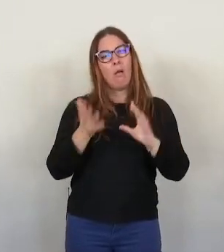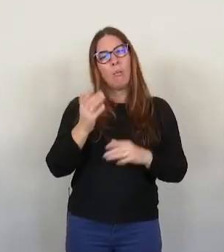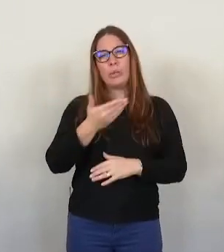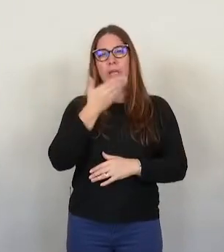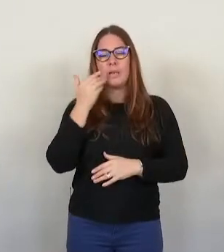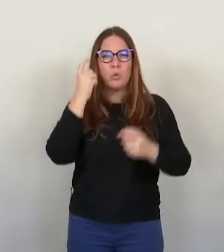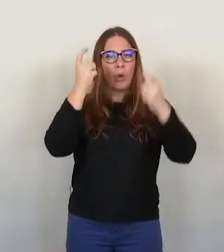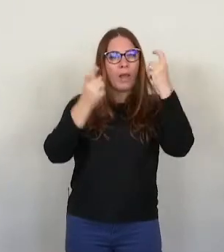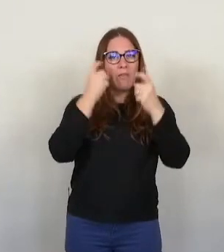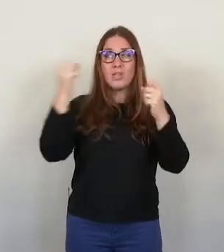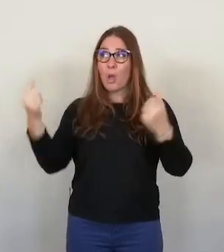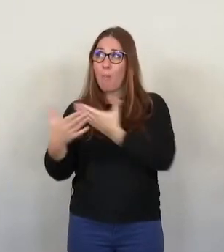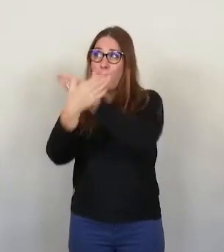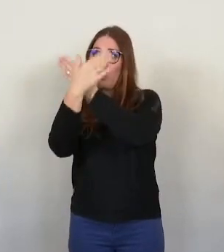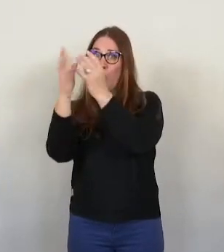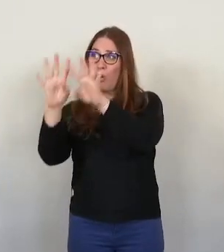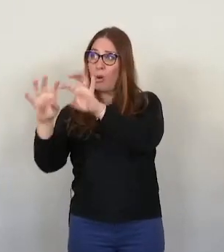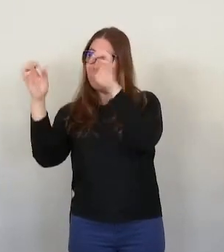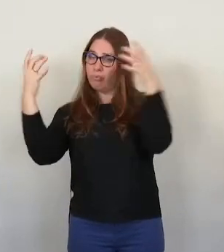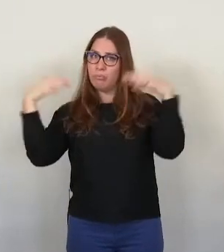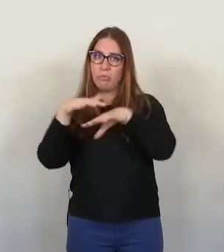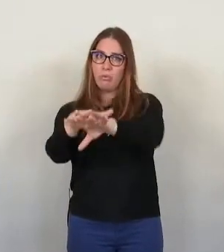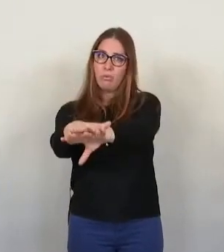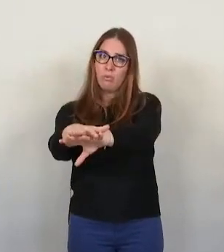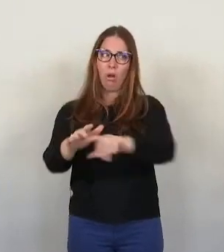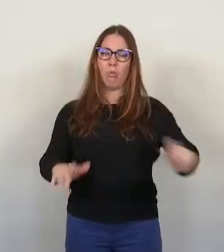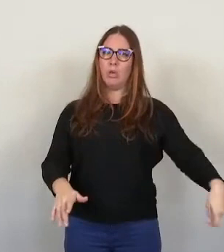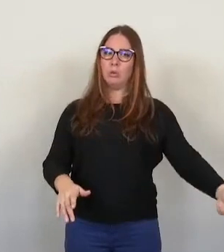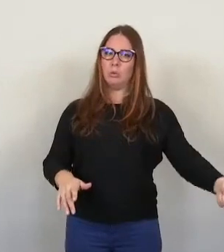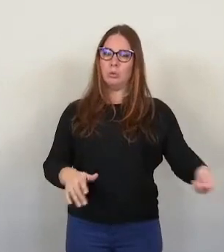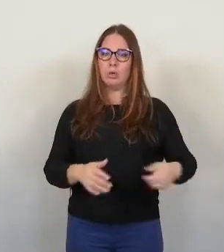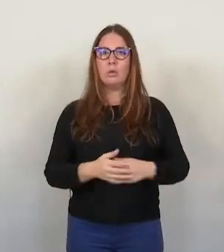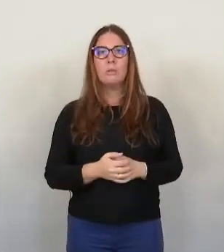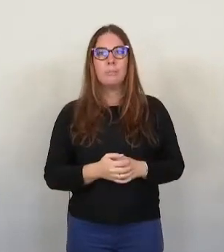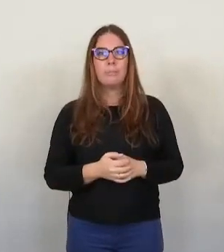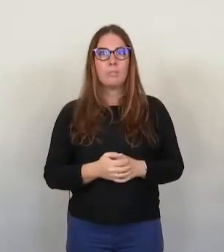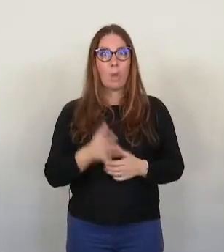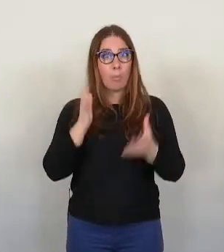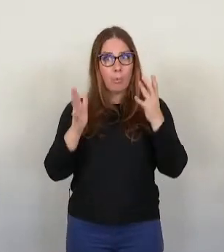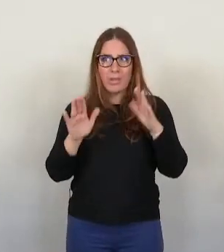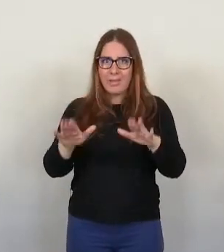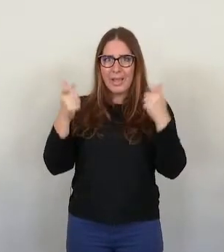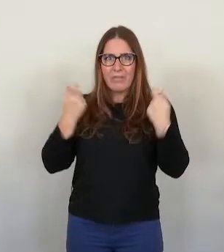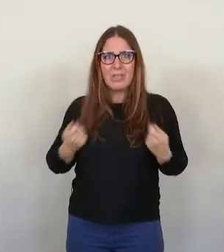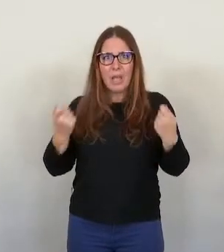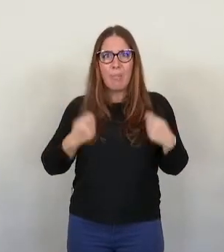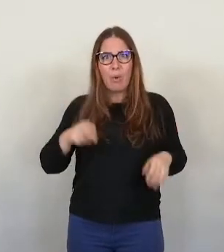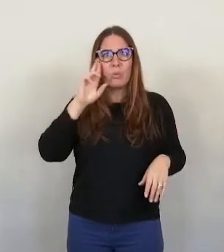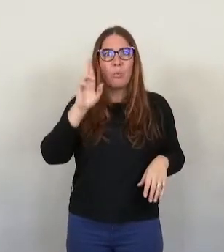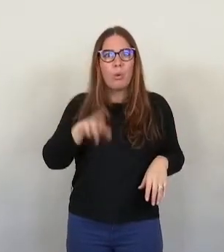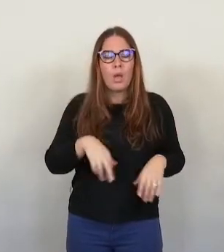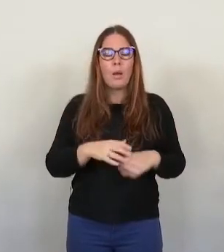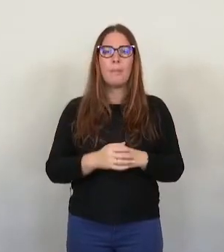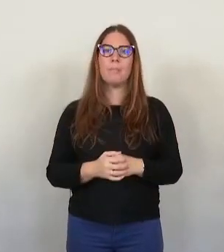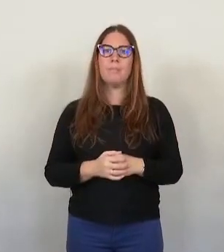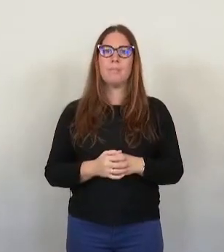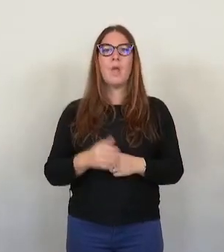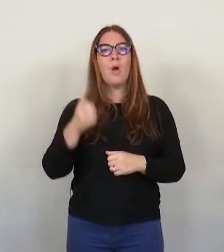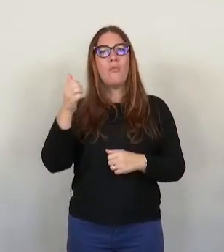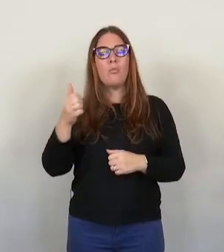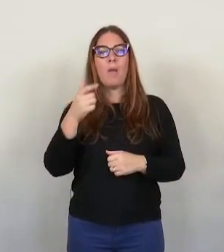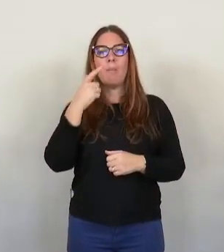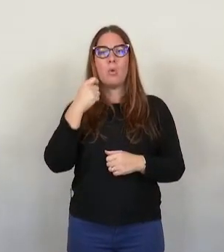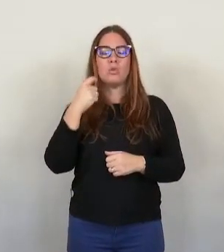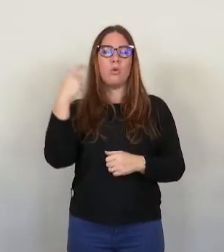mutualisée avec celle de la métropole. Une dépense qui aurait pu être évitée donc. Vos dissensions avec Christophe